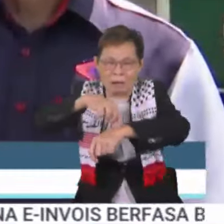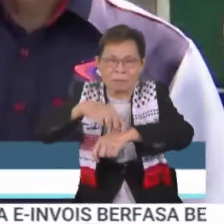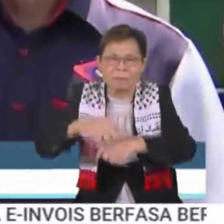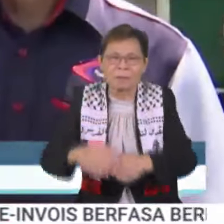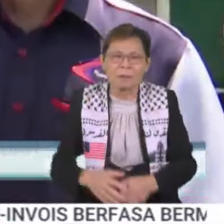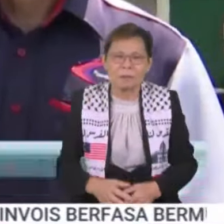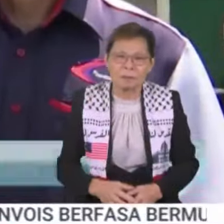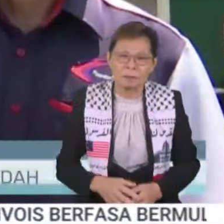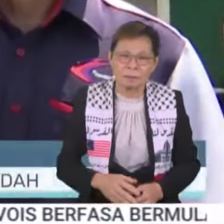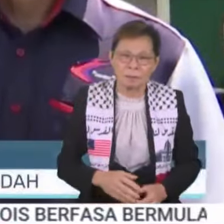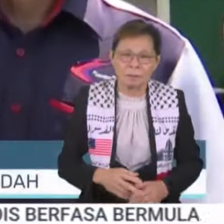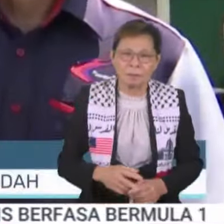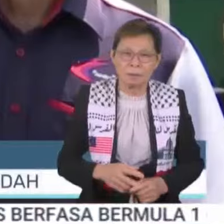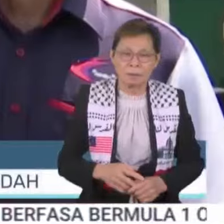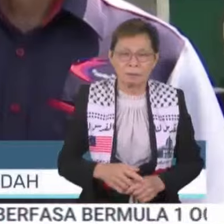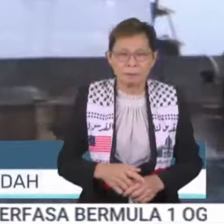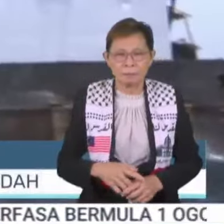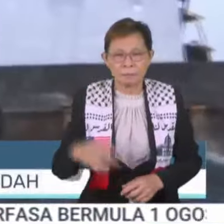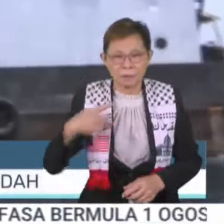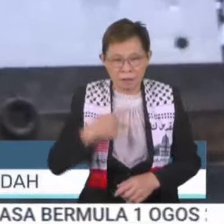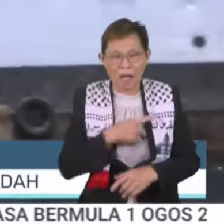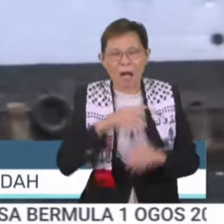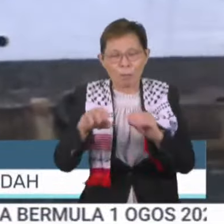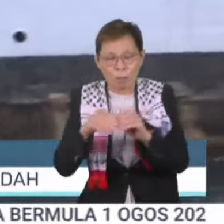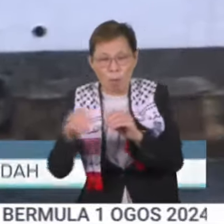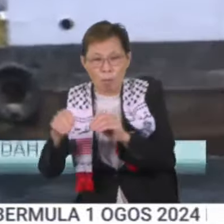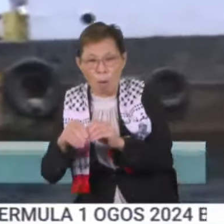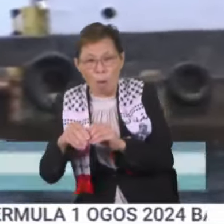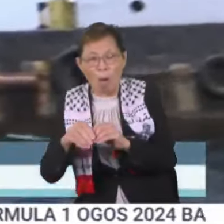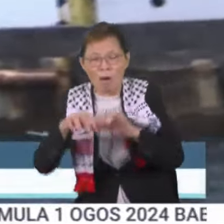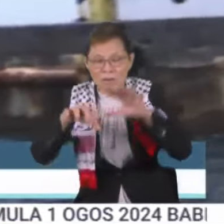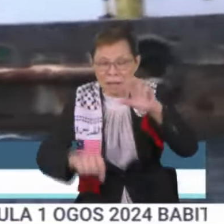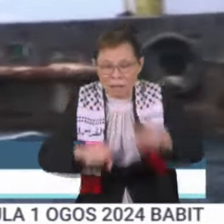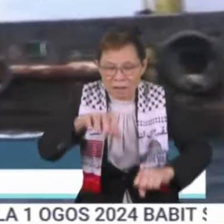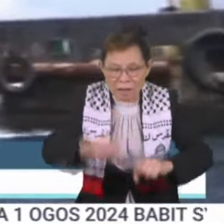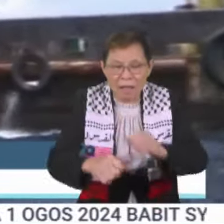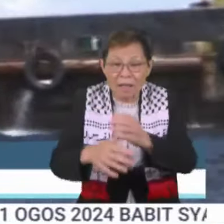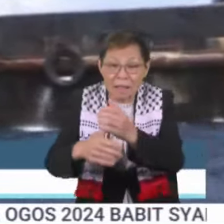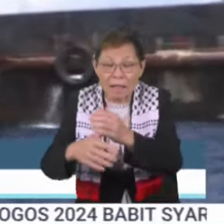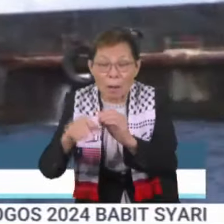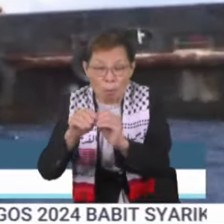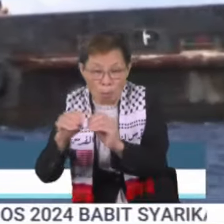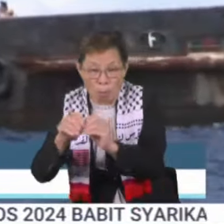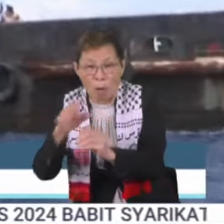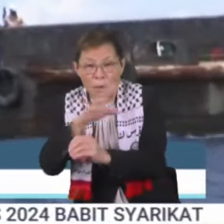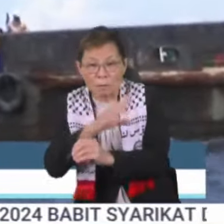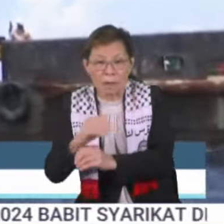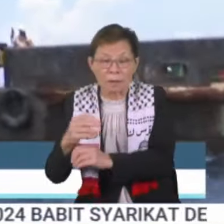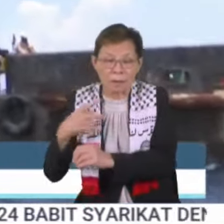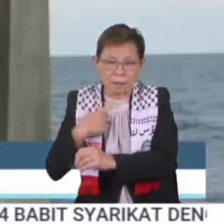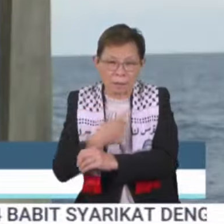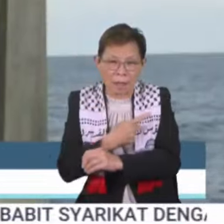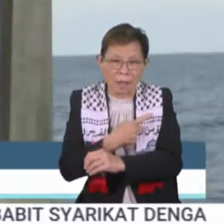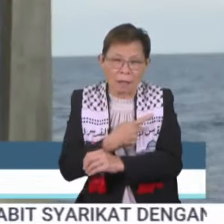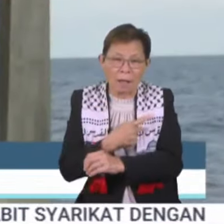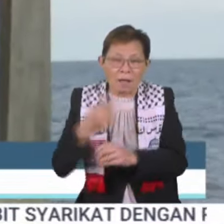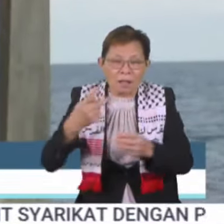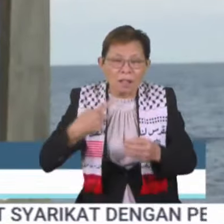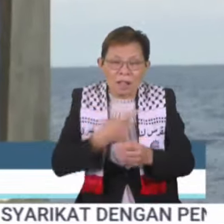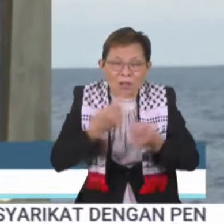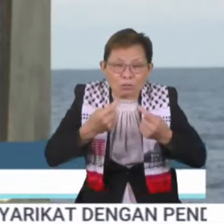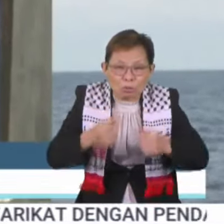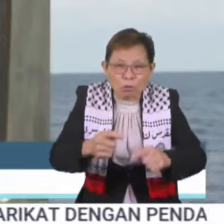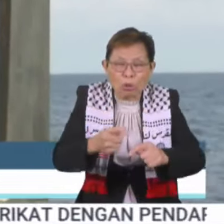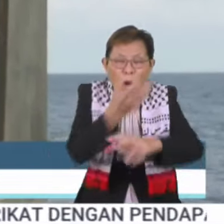ini dapat kita menambahkan hasil perikanan di perairan dan pada hari yang di kita akan lagi berusaha untuk